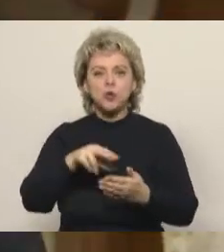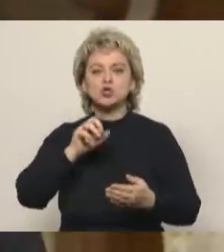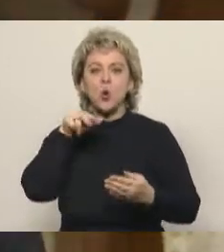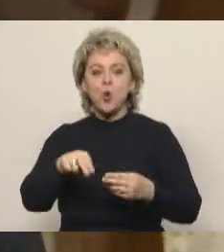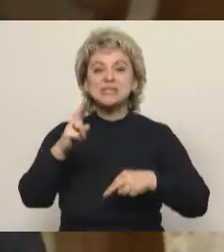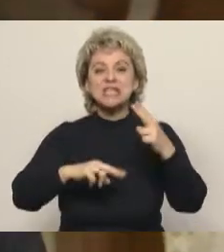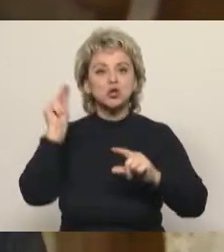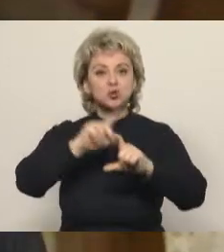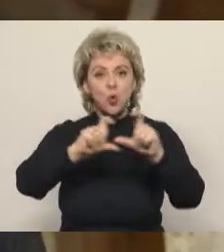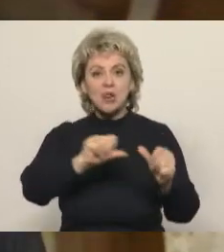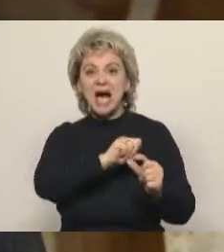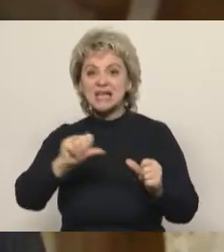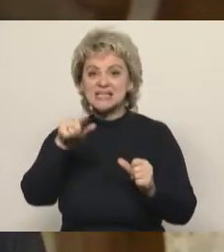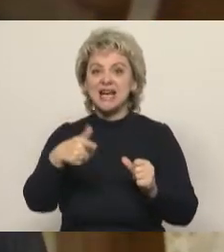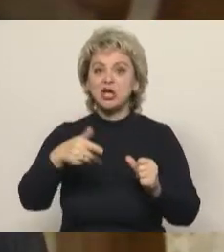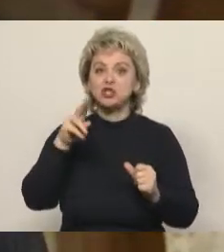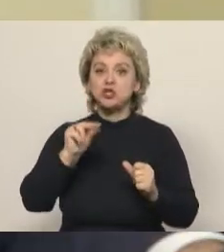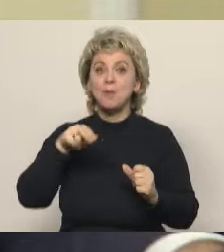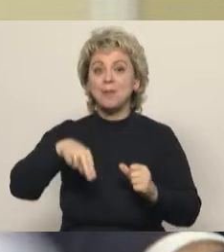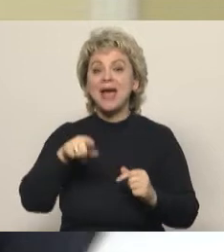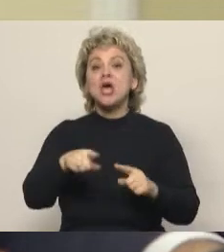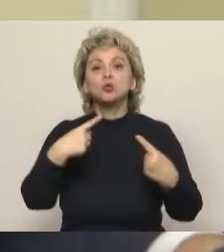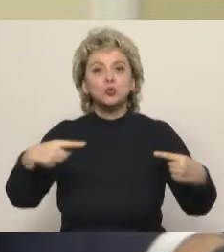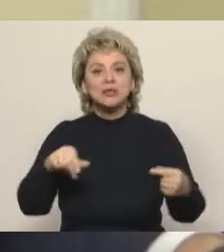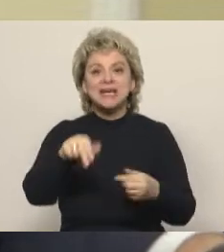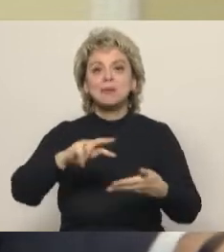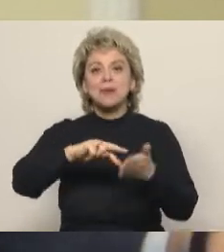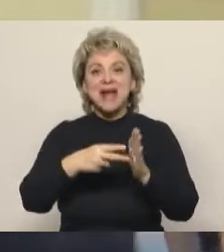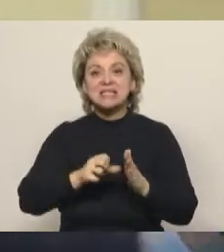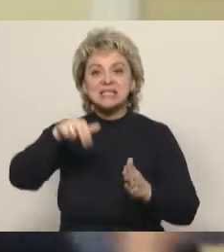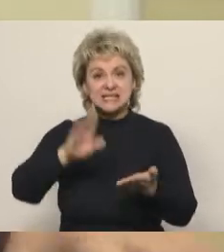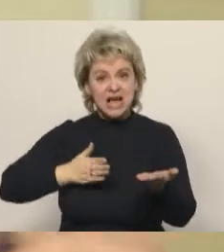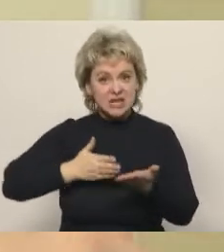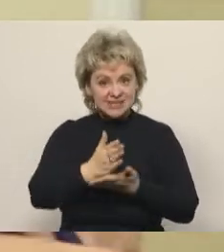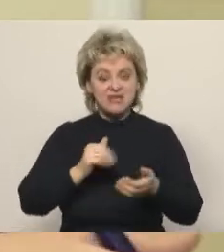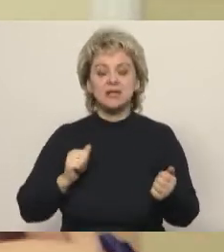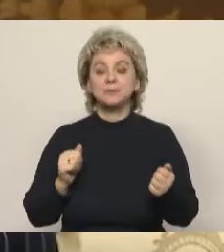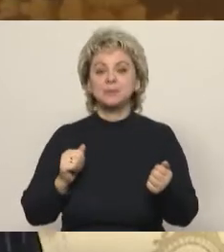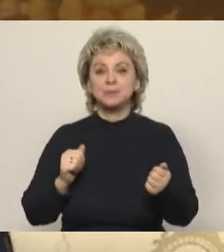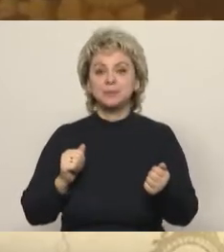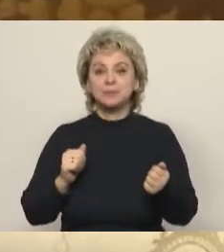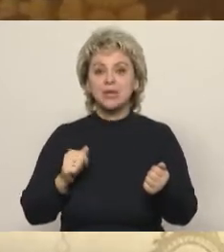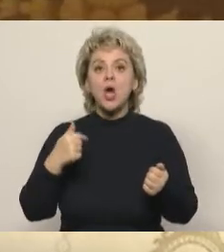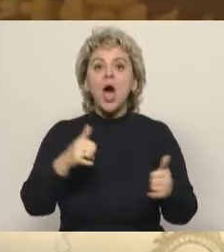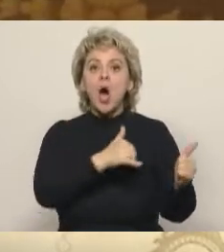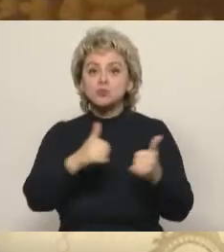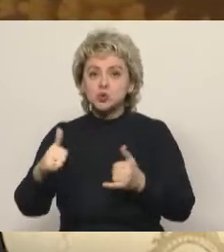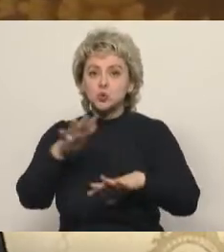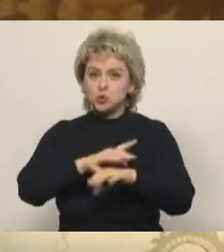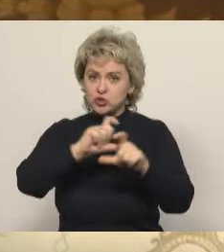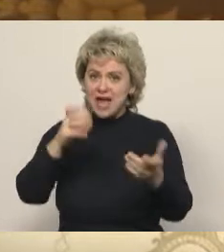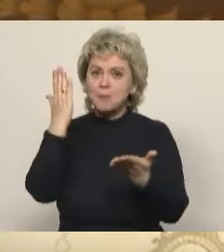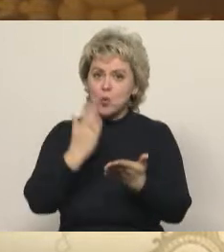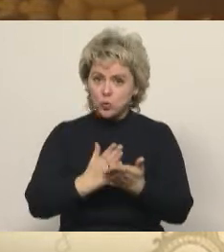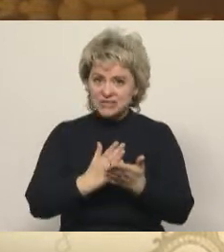строительства школ на основе ГЧП и других проектах банка в социальной сфере. В обслуживании банка